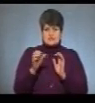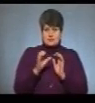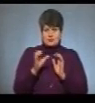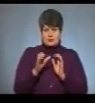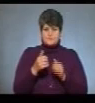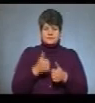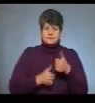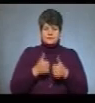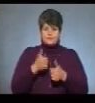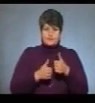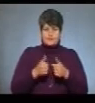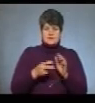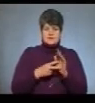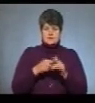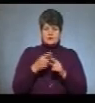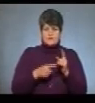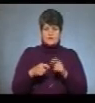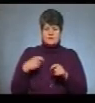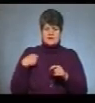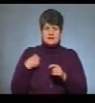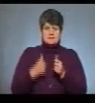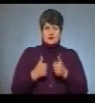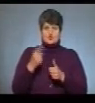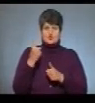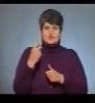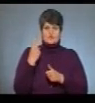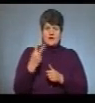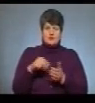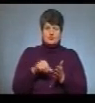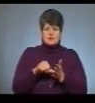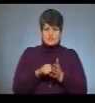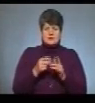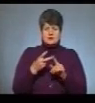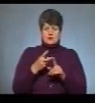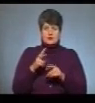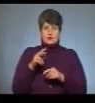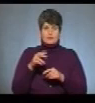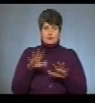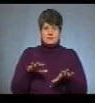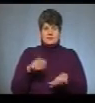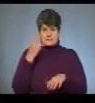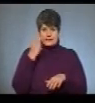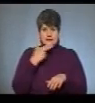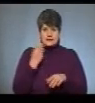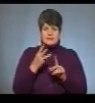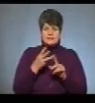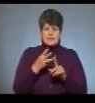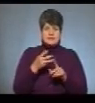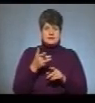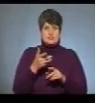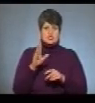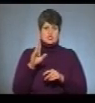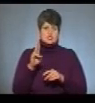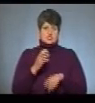дистанції 7,5 кілометрів змагались 102 учасники, на другому місті італійка Ліза Вітоці, на третьому – Ганна Еберг зі